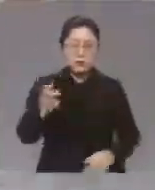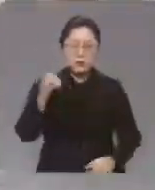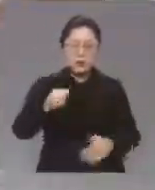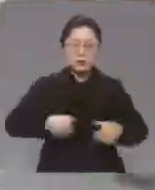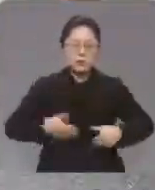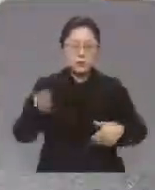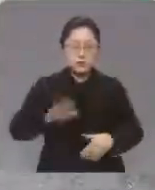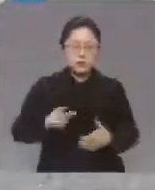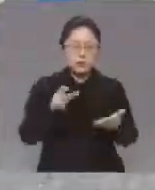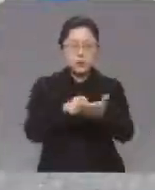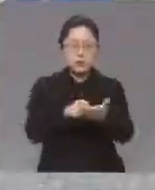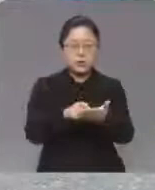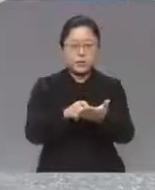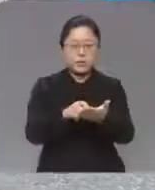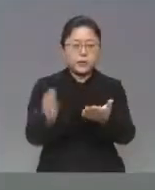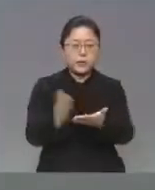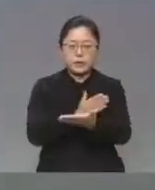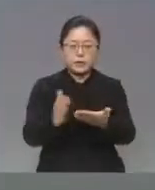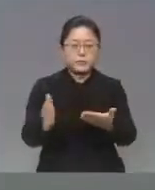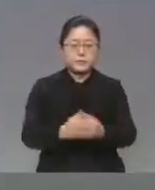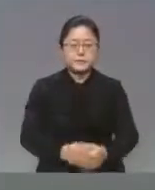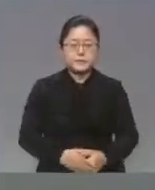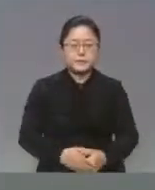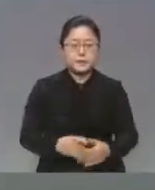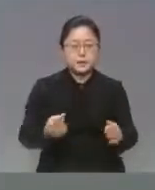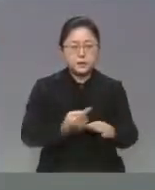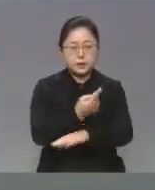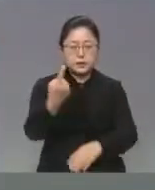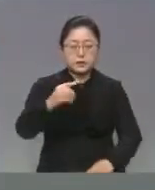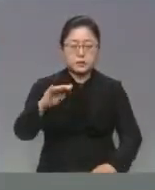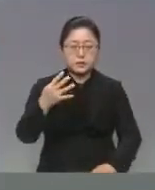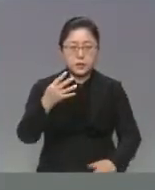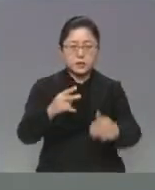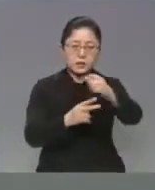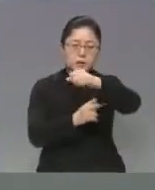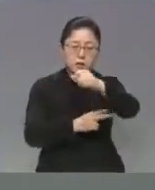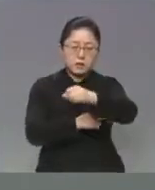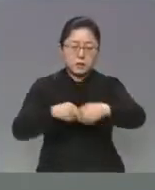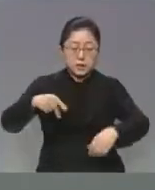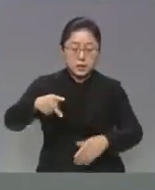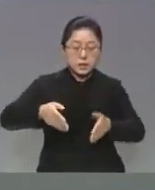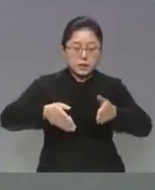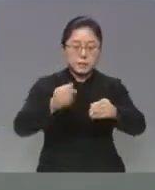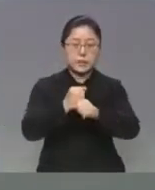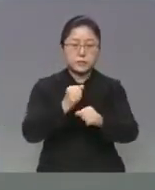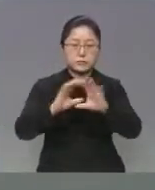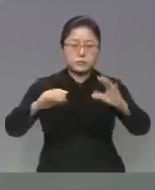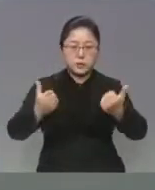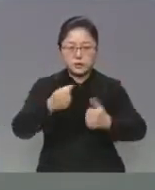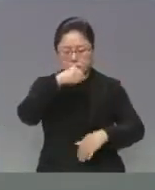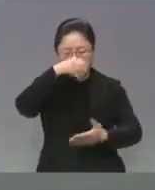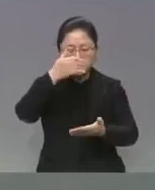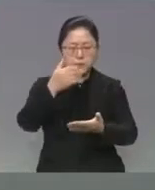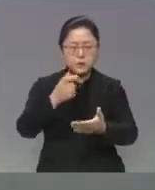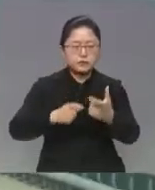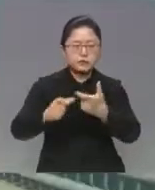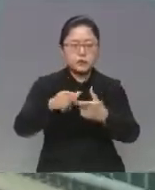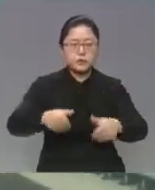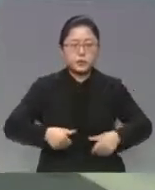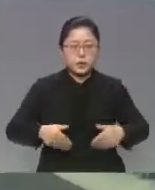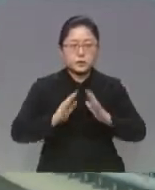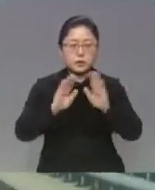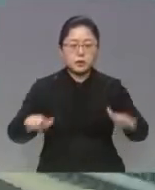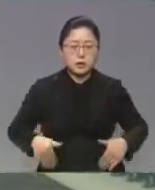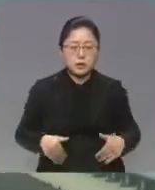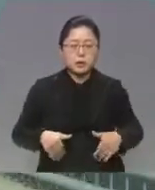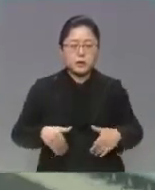필요하지만 반영되지 않았습니다. 이 밖에 천사대교 보행로 개설 등 국회에서 예산 반영이 추가로 필요한 전남의